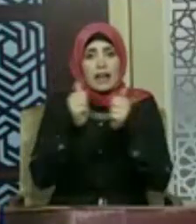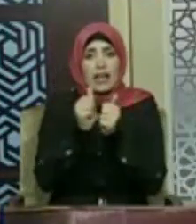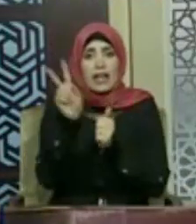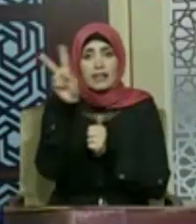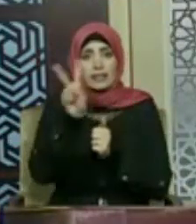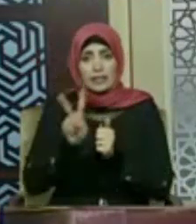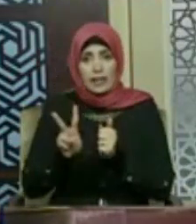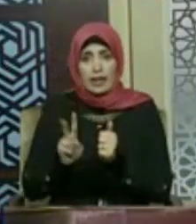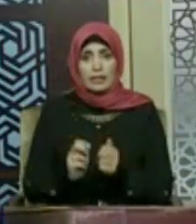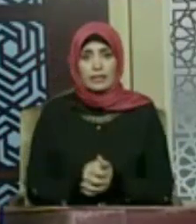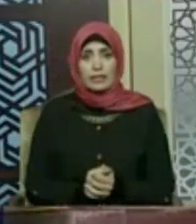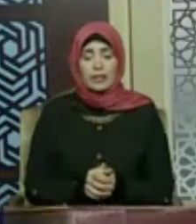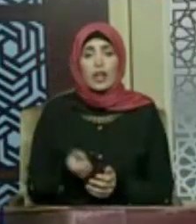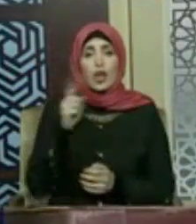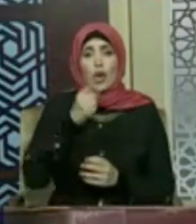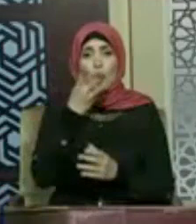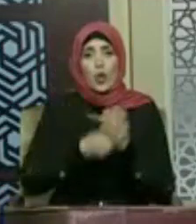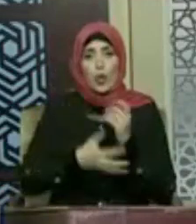وأبناء سيناء